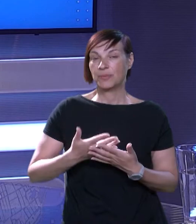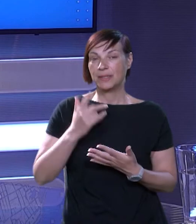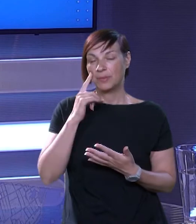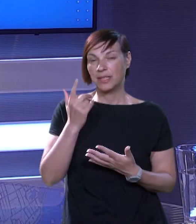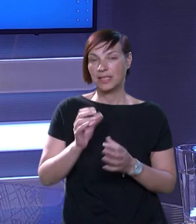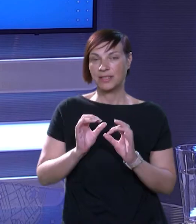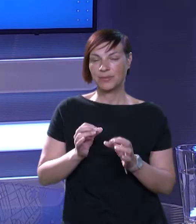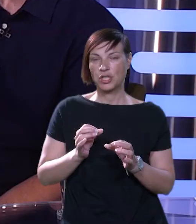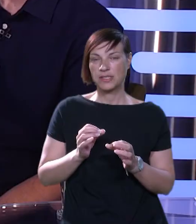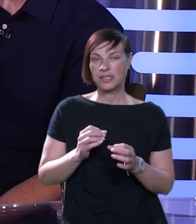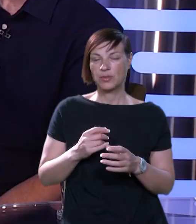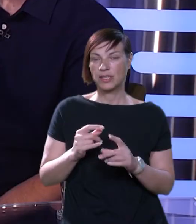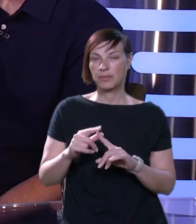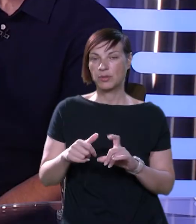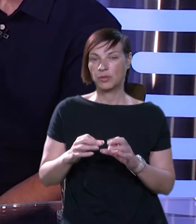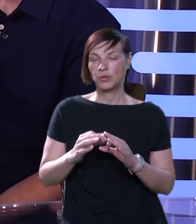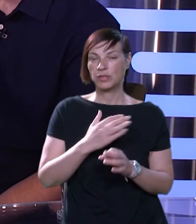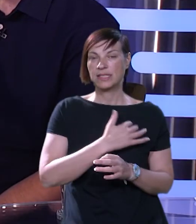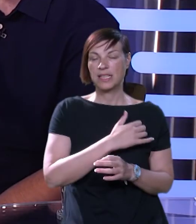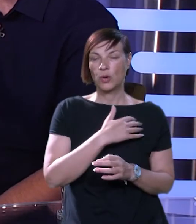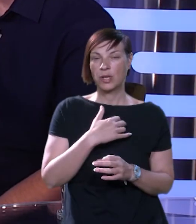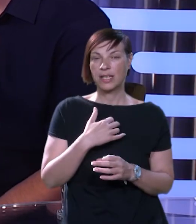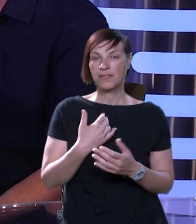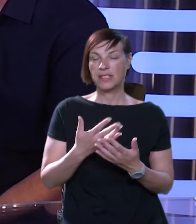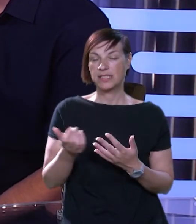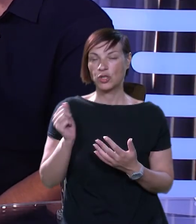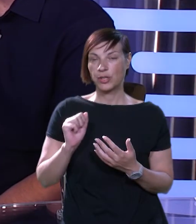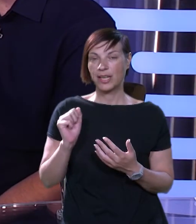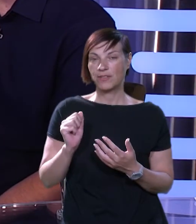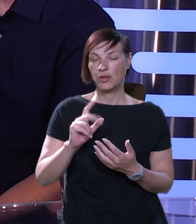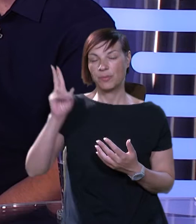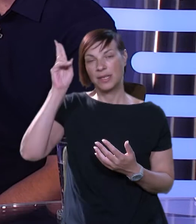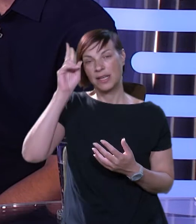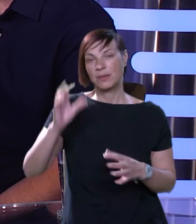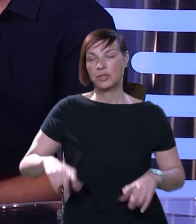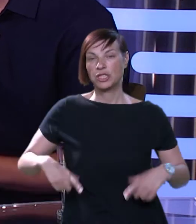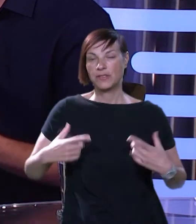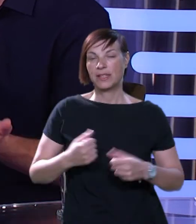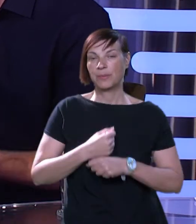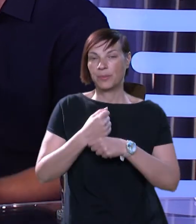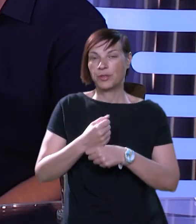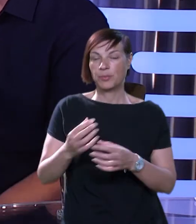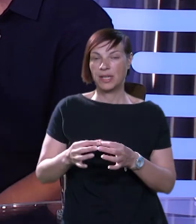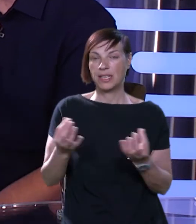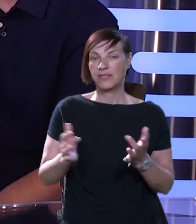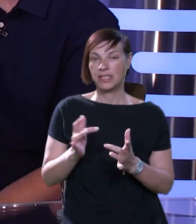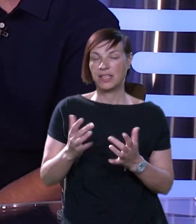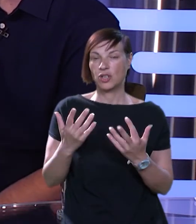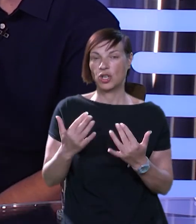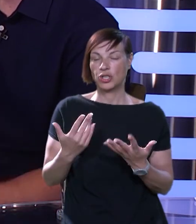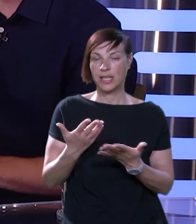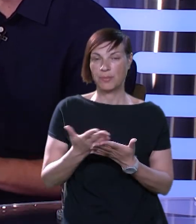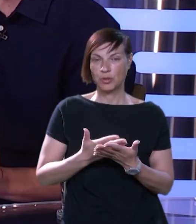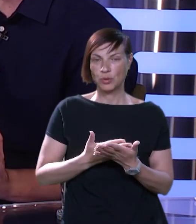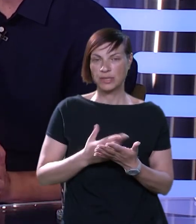prilika. Kad kažeš osigurati, produkcija u Hrvatskoj nekako i u Europi ne može živjeti bez potpora i javnih natječaja i svega. Koliko je